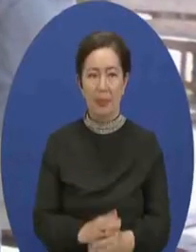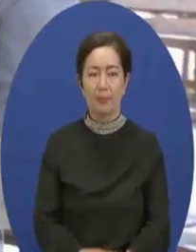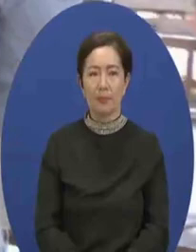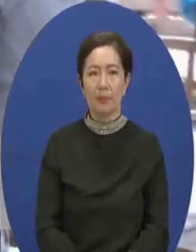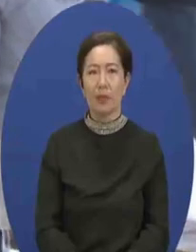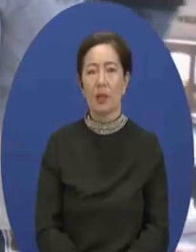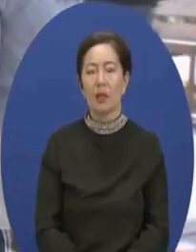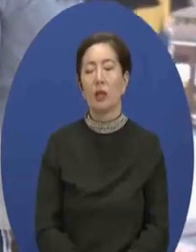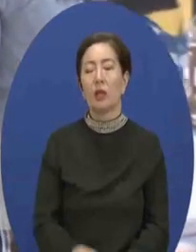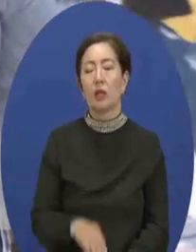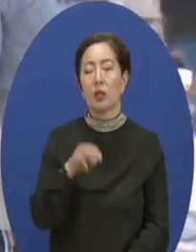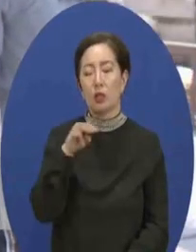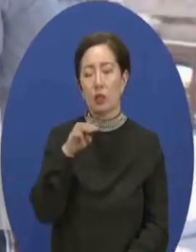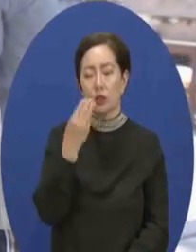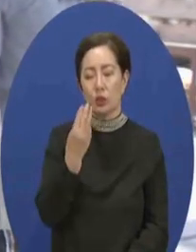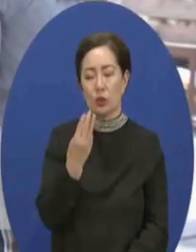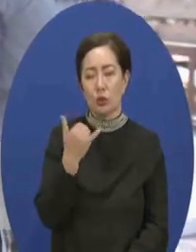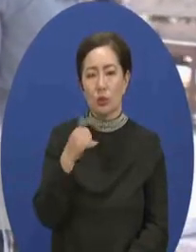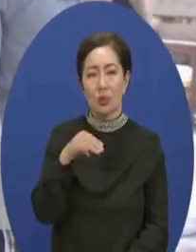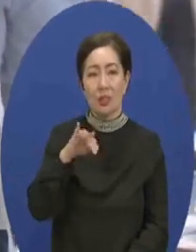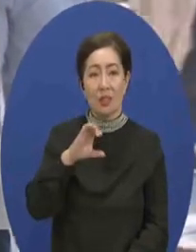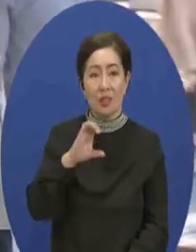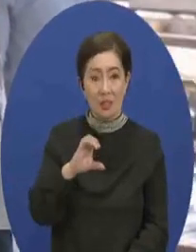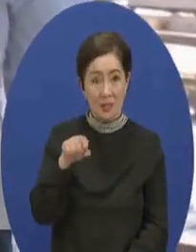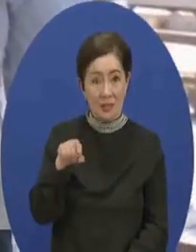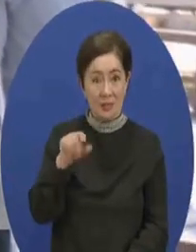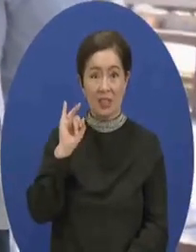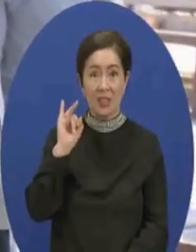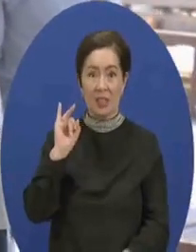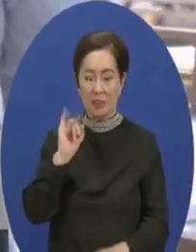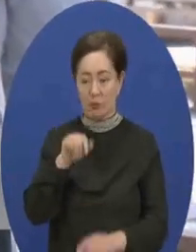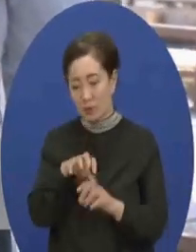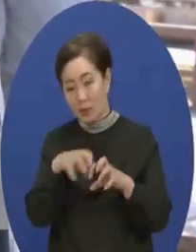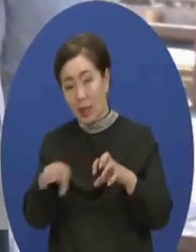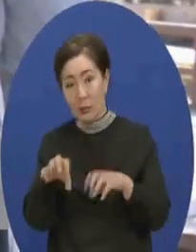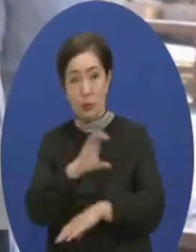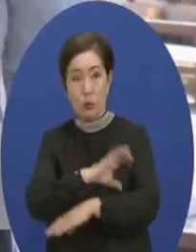Тэгээд шүтэл салбар сургуульд орсон. Тэгээд оюутан болно гэдэг бол